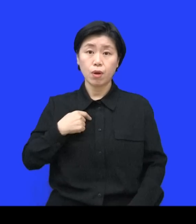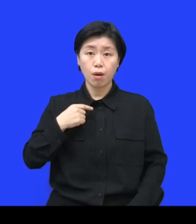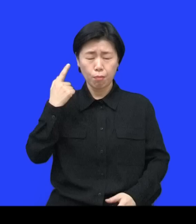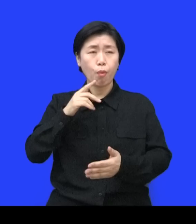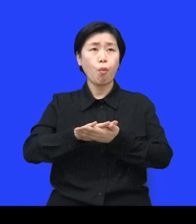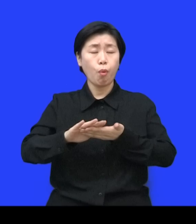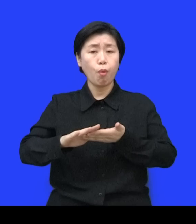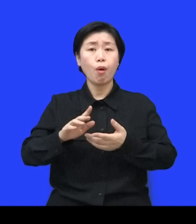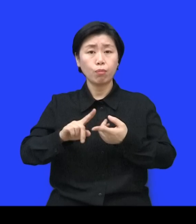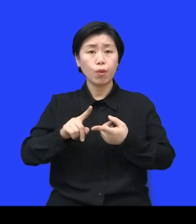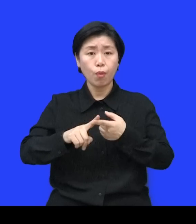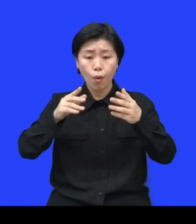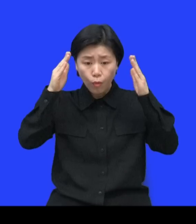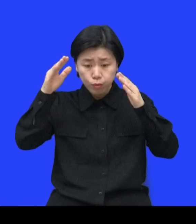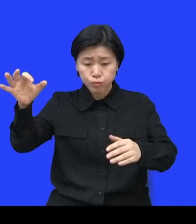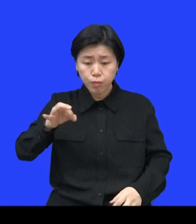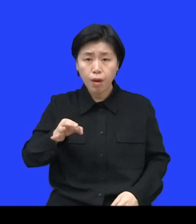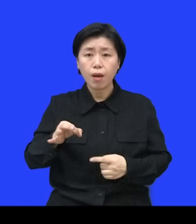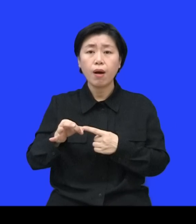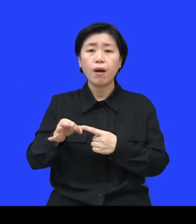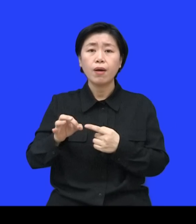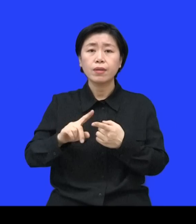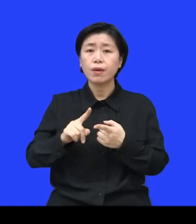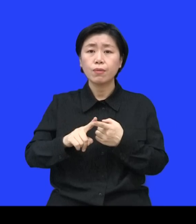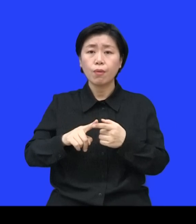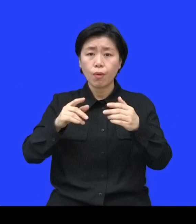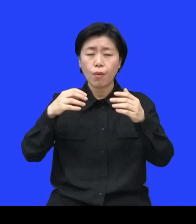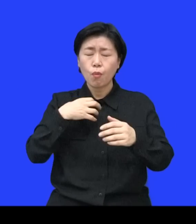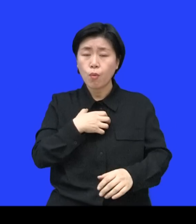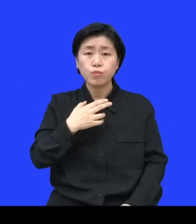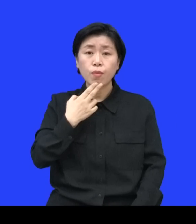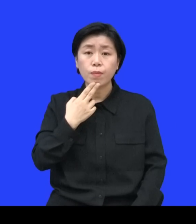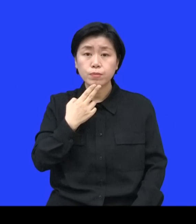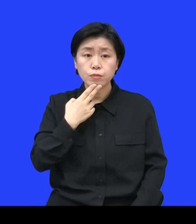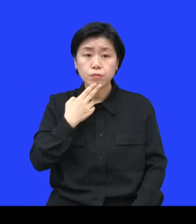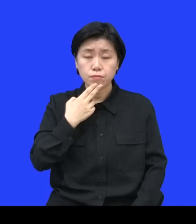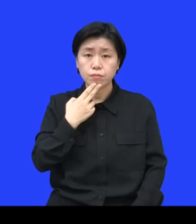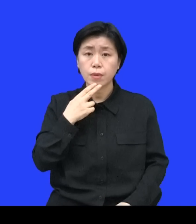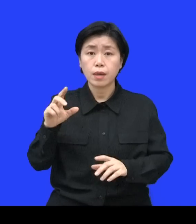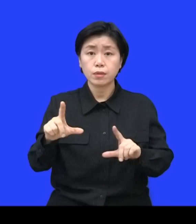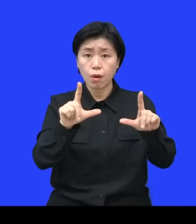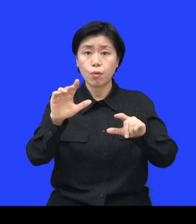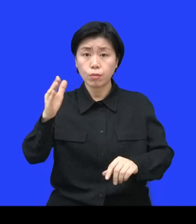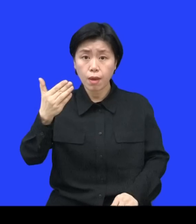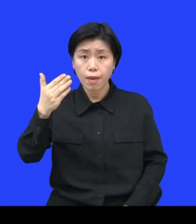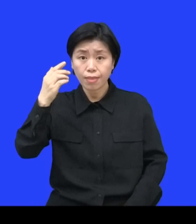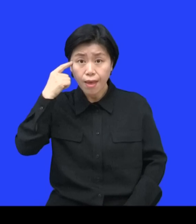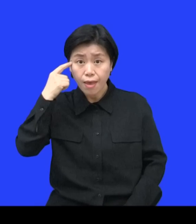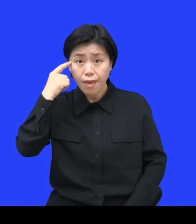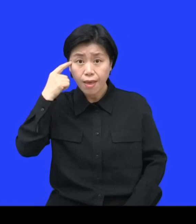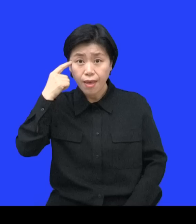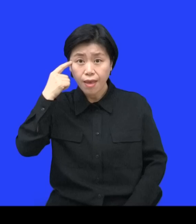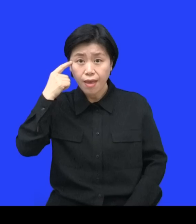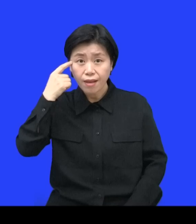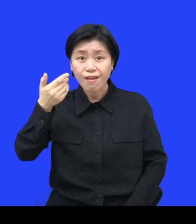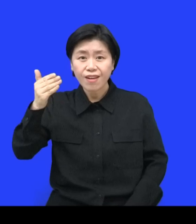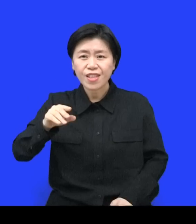갔다 와라 하나님께서. 학비 걱정 없이. 근데 마지막에 마음에 주셨던 그 마음이 뭐냐? 네. 넘친다고